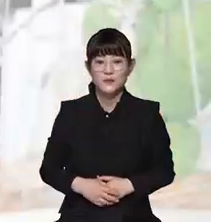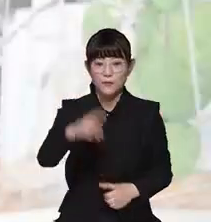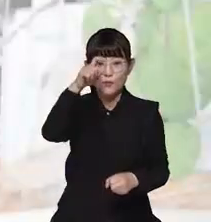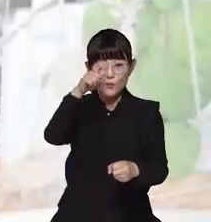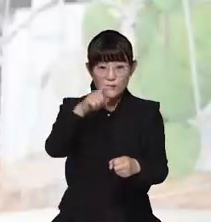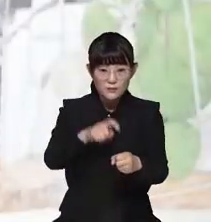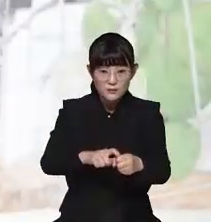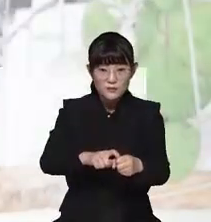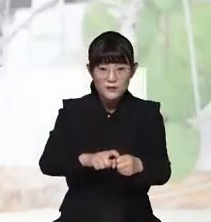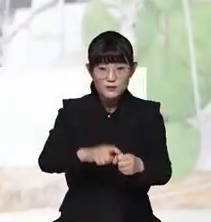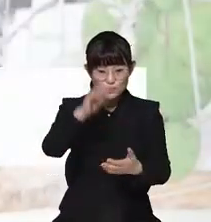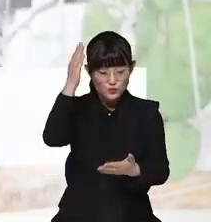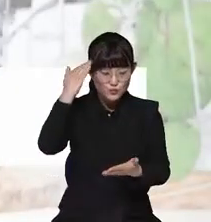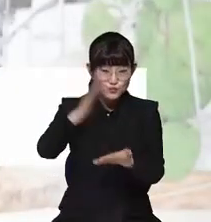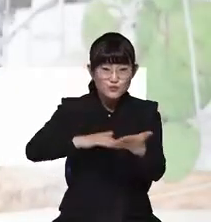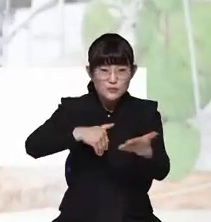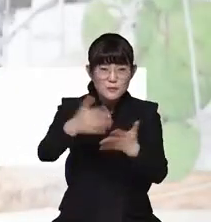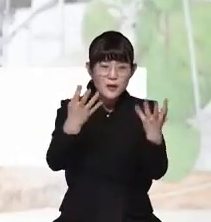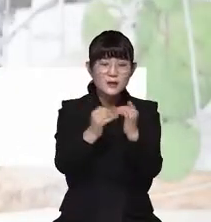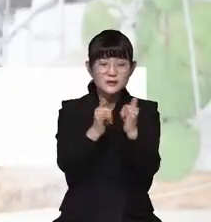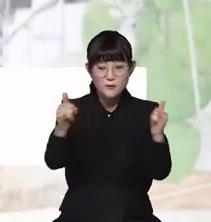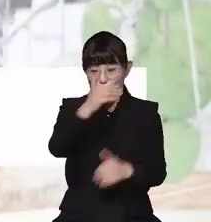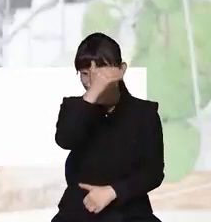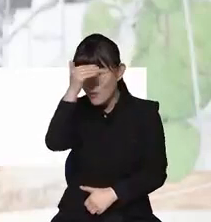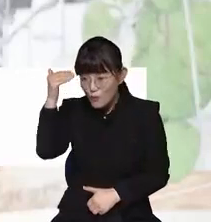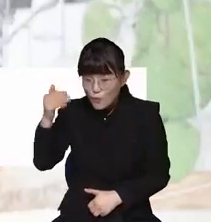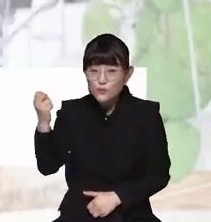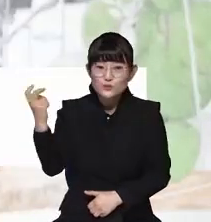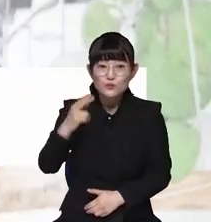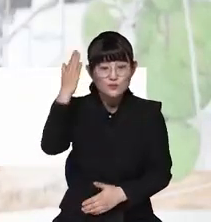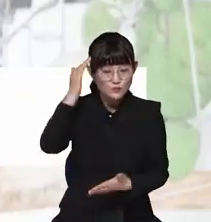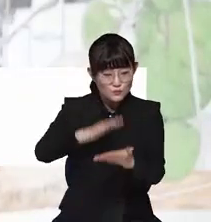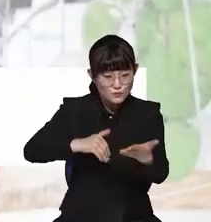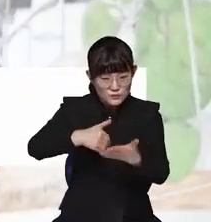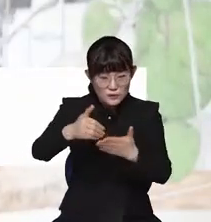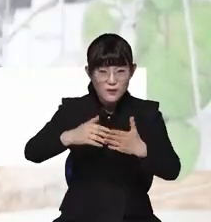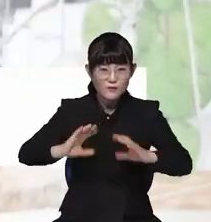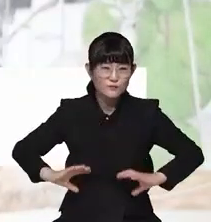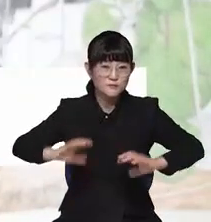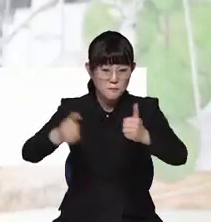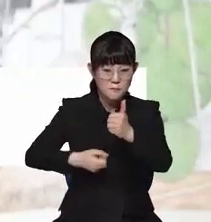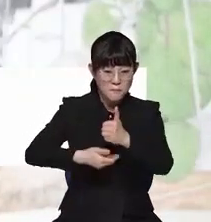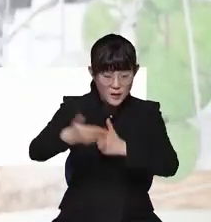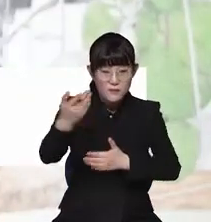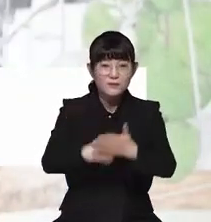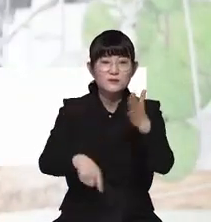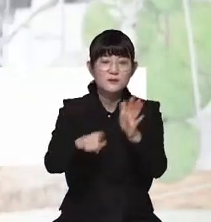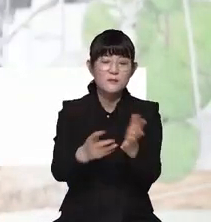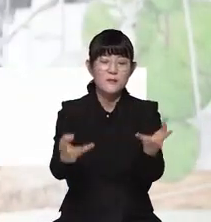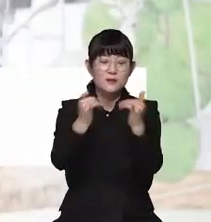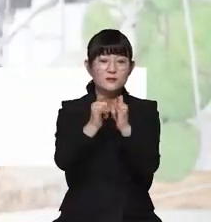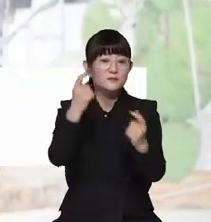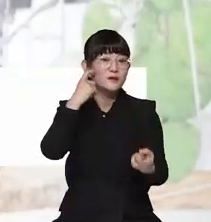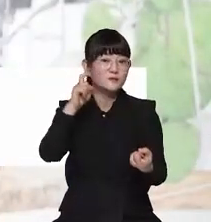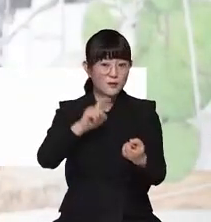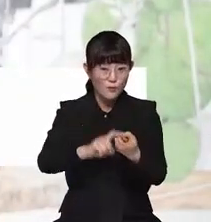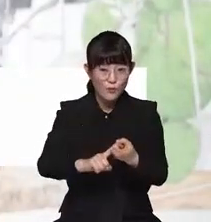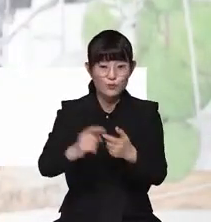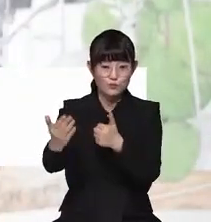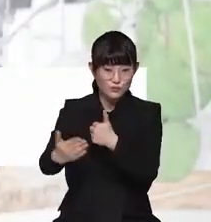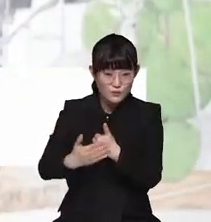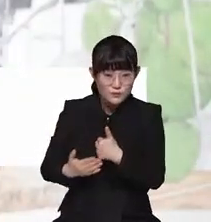목표로 삼고 있는 20개 대중화, 20개 브랜드화, 20개 국제화를 하기 위해서 많은 분들이 관심을 기울여주고